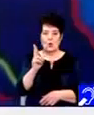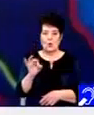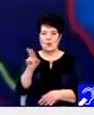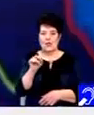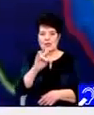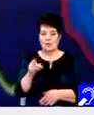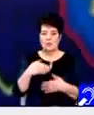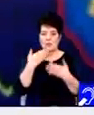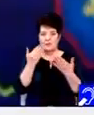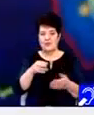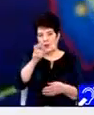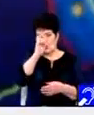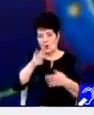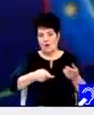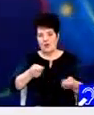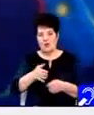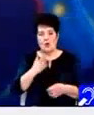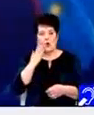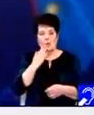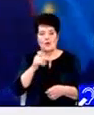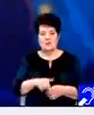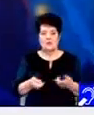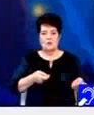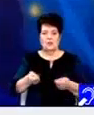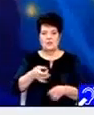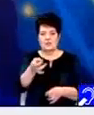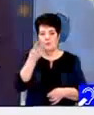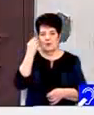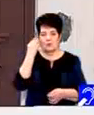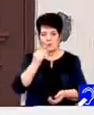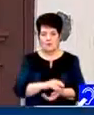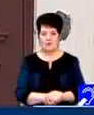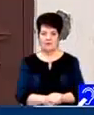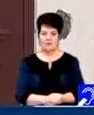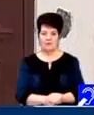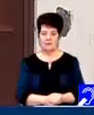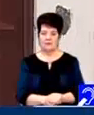este adresată Guvernului României și autorităților din Republica Moldova.